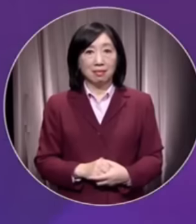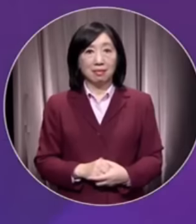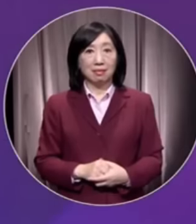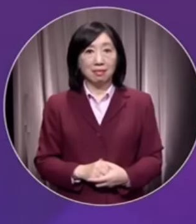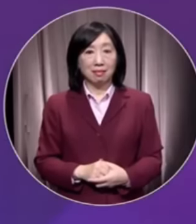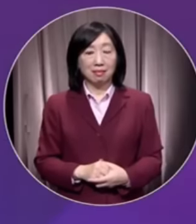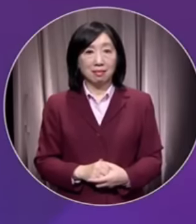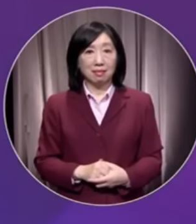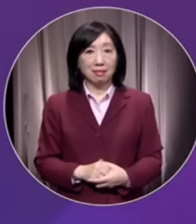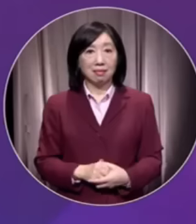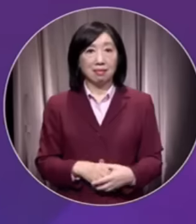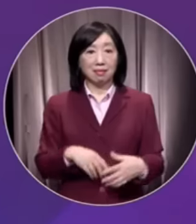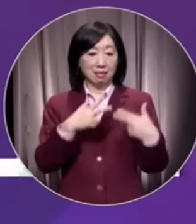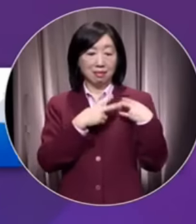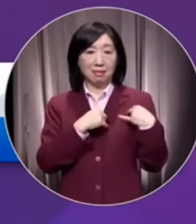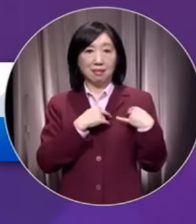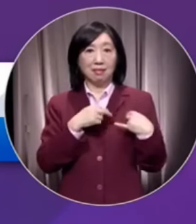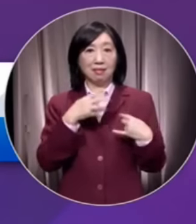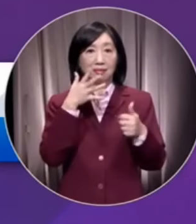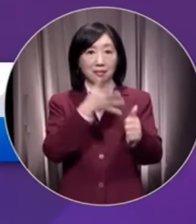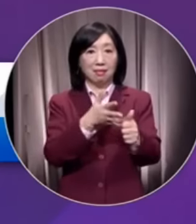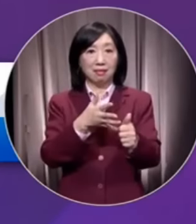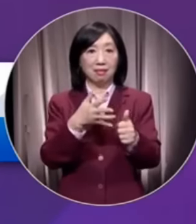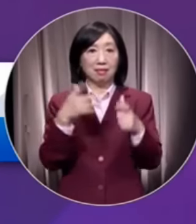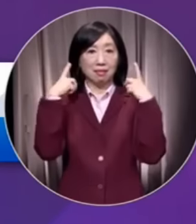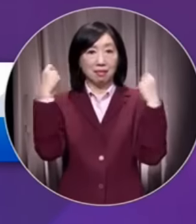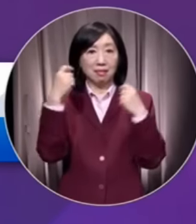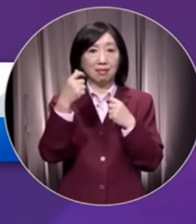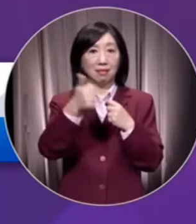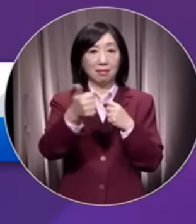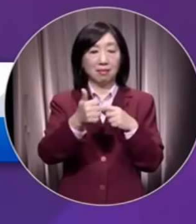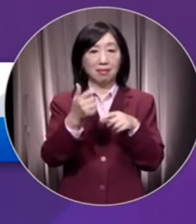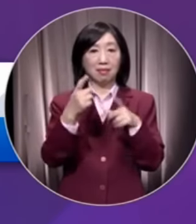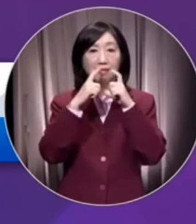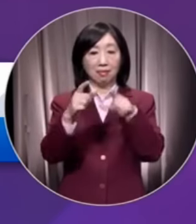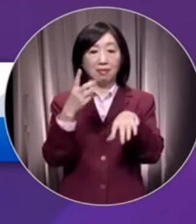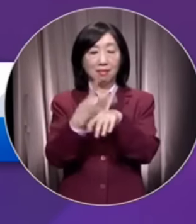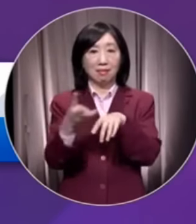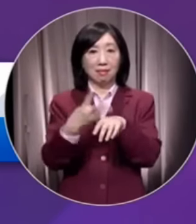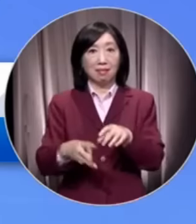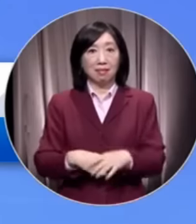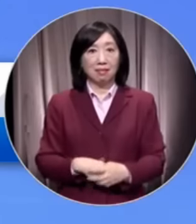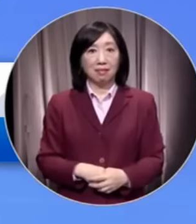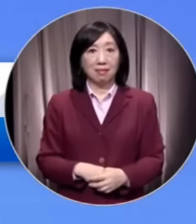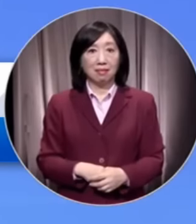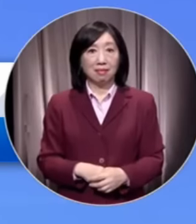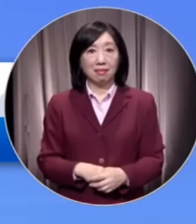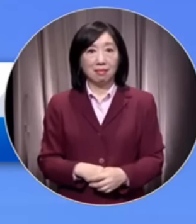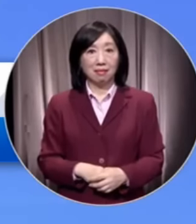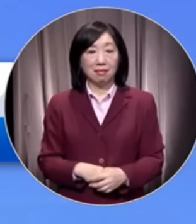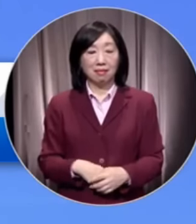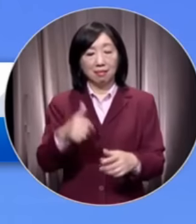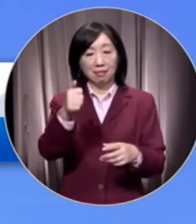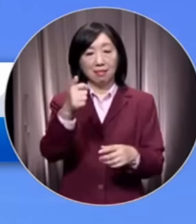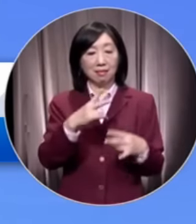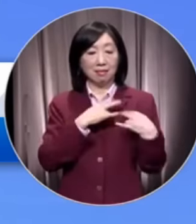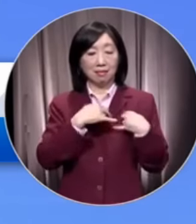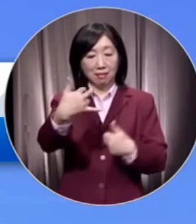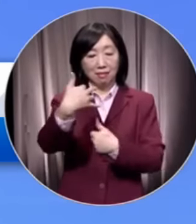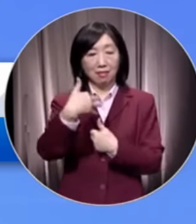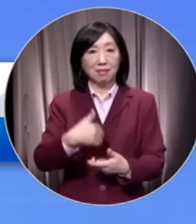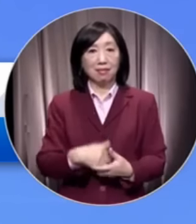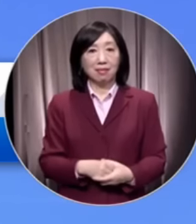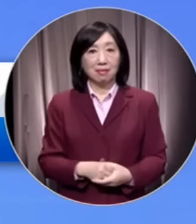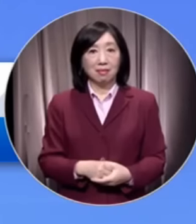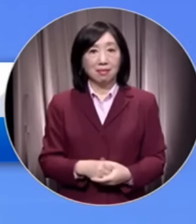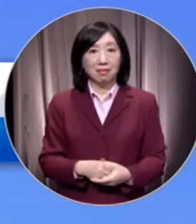蔡英文女士的提问继续，宋楚瑜先生回答，时间3分钟。 谢谢蔡主席刚刚所提出来的